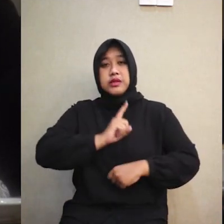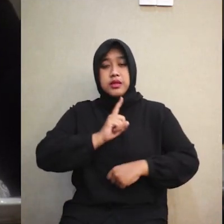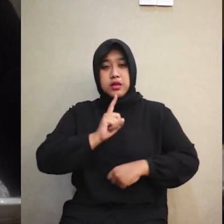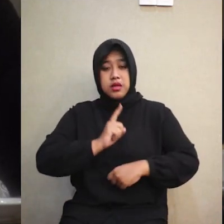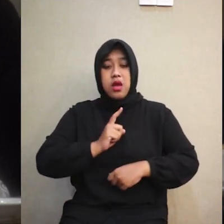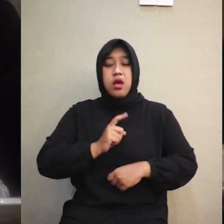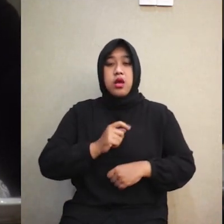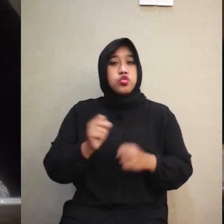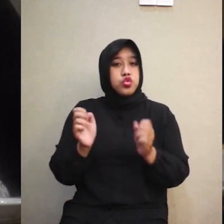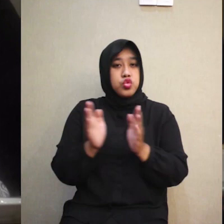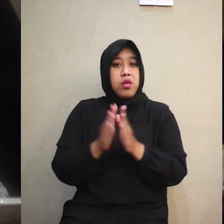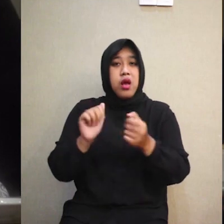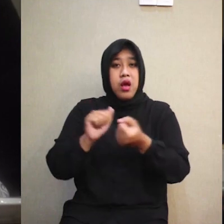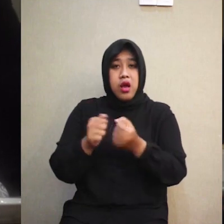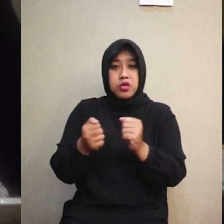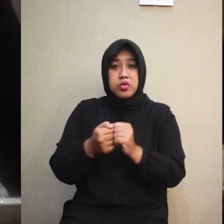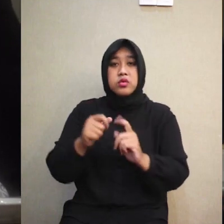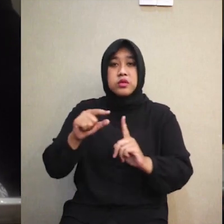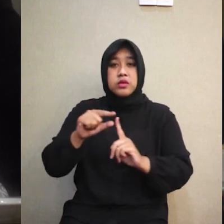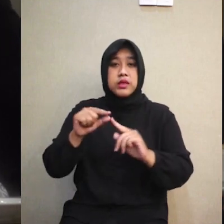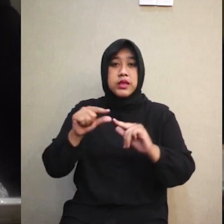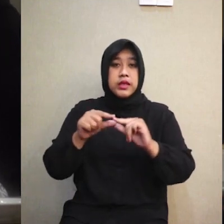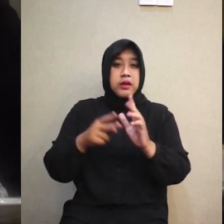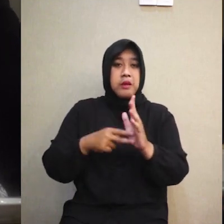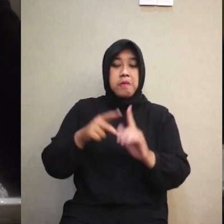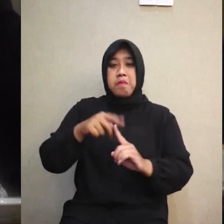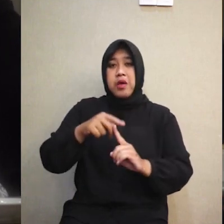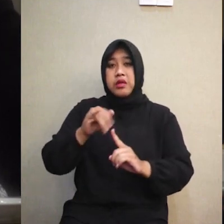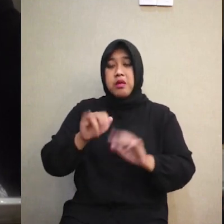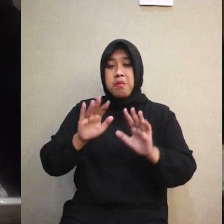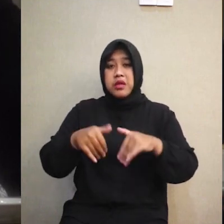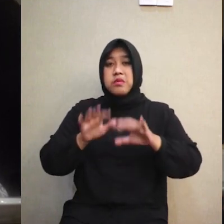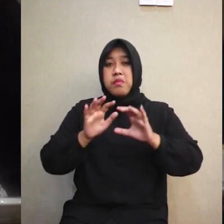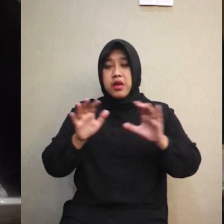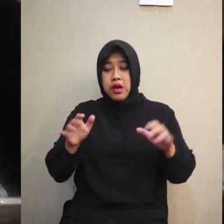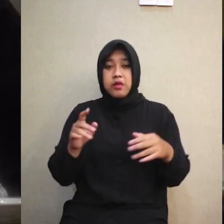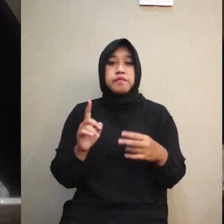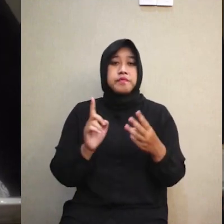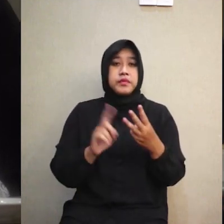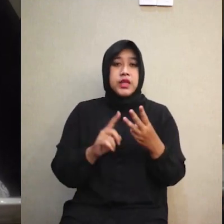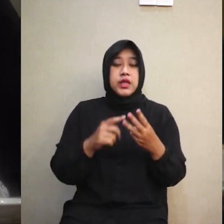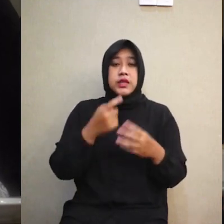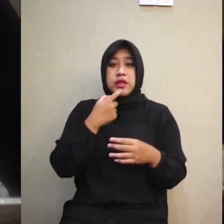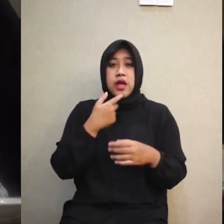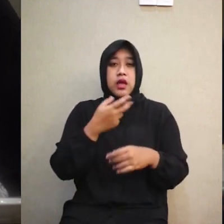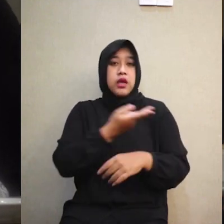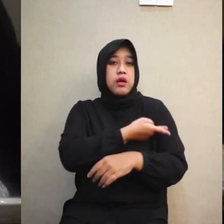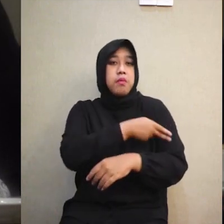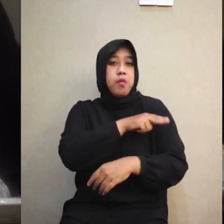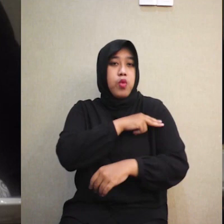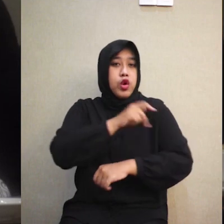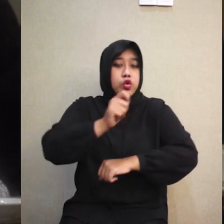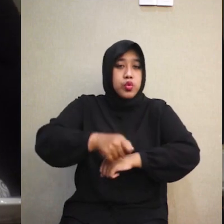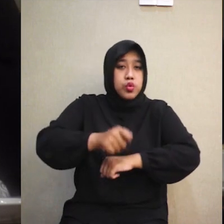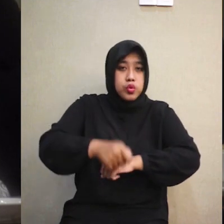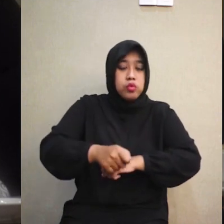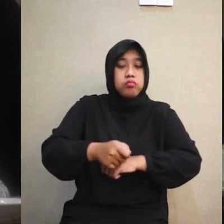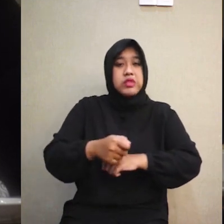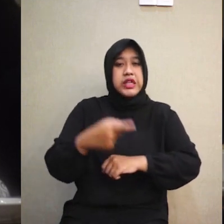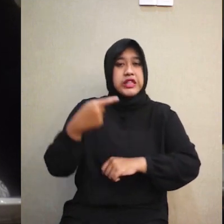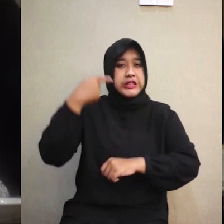masih tinggi yang ketiga berkaitan dengan legal capacity gitu ya kapasitas hukum yang